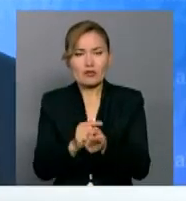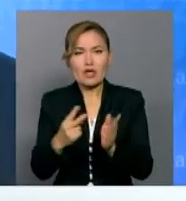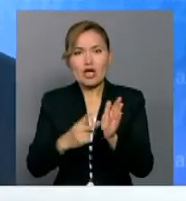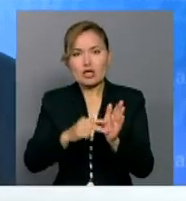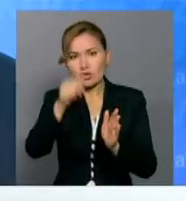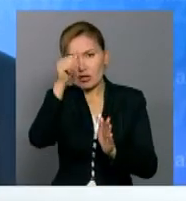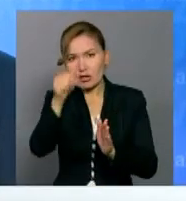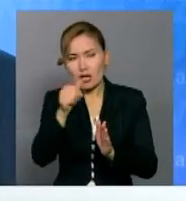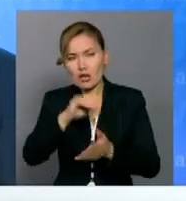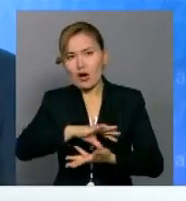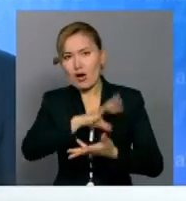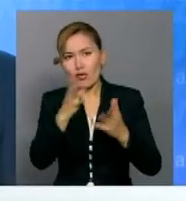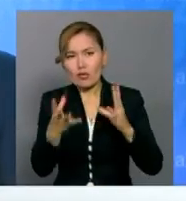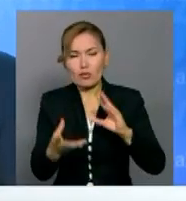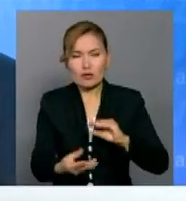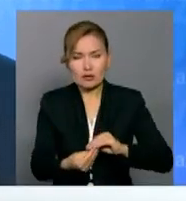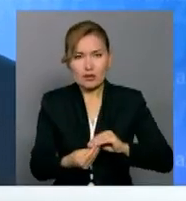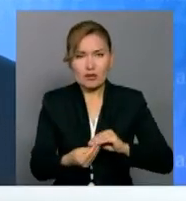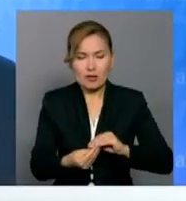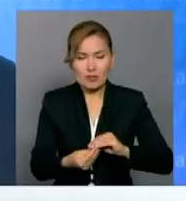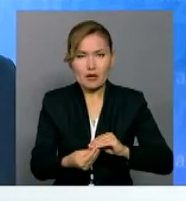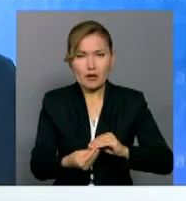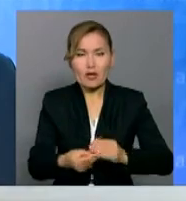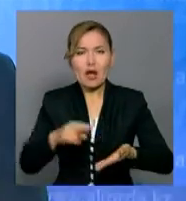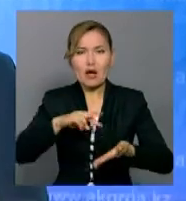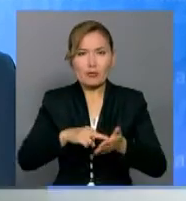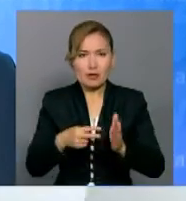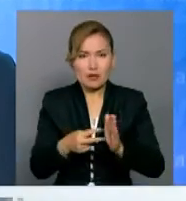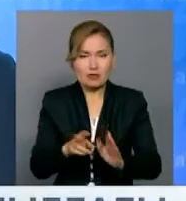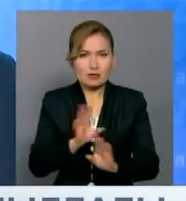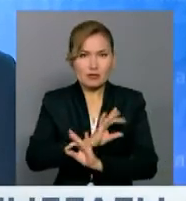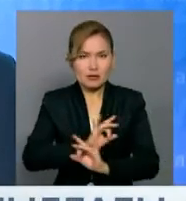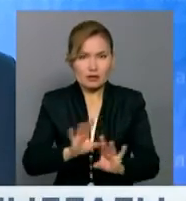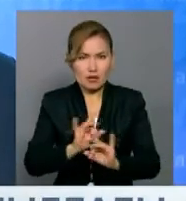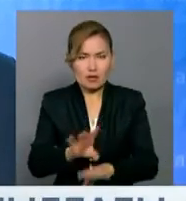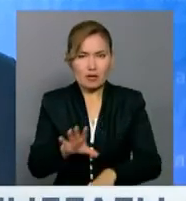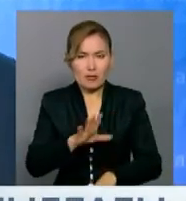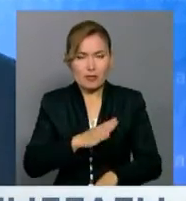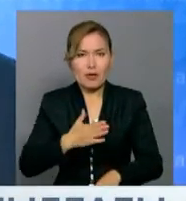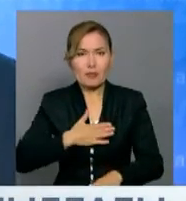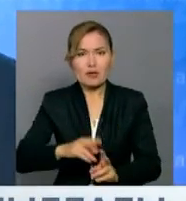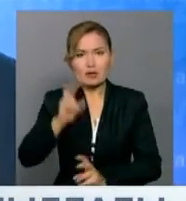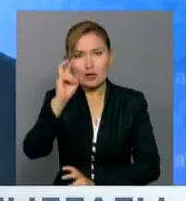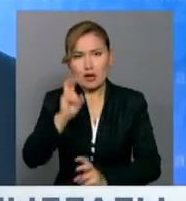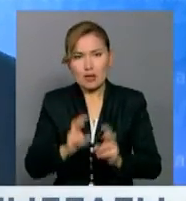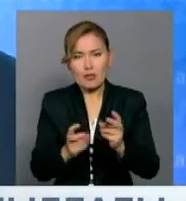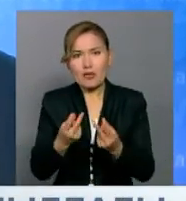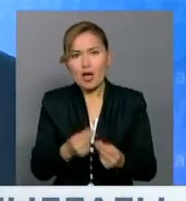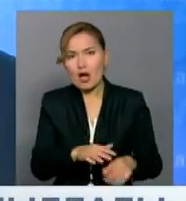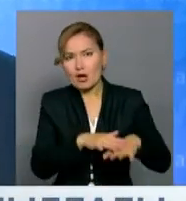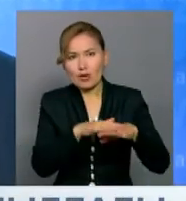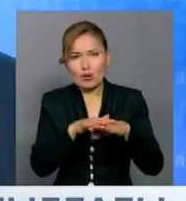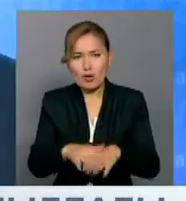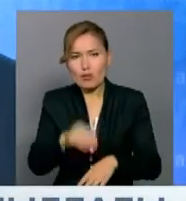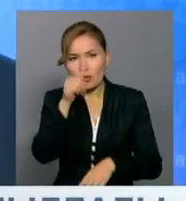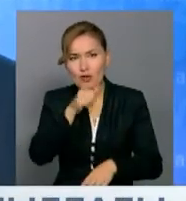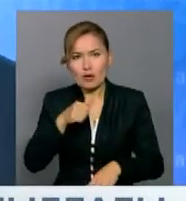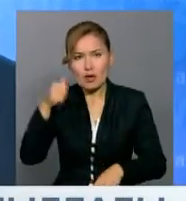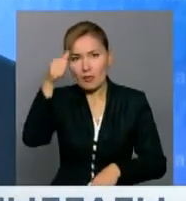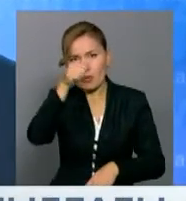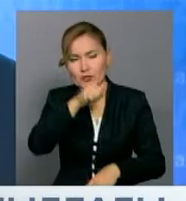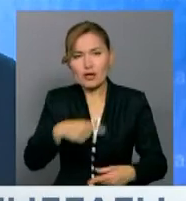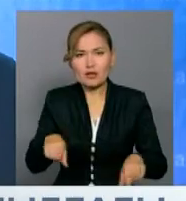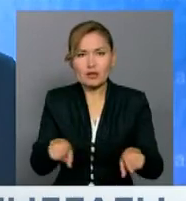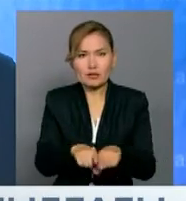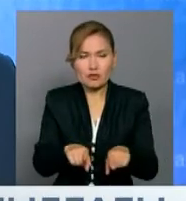айлық қорытынды нәтижелерімен таныстырып шықтым. Біздік өндірістік және қаржылық нәтижелерді алатын болсақ, былтырғы